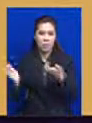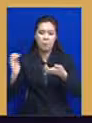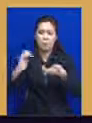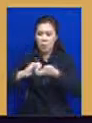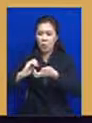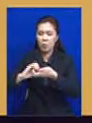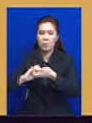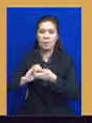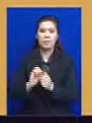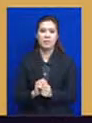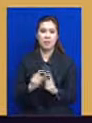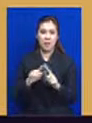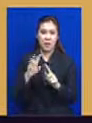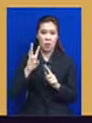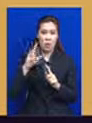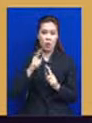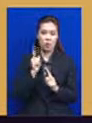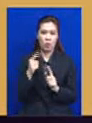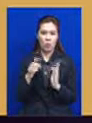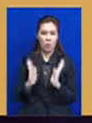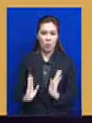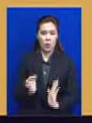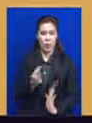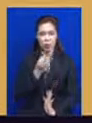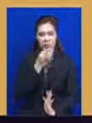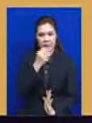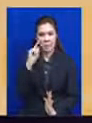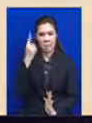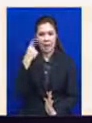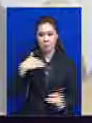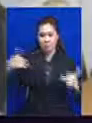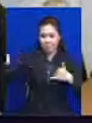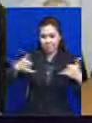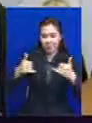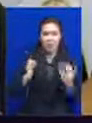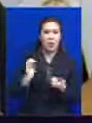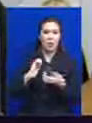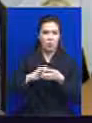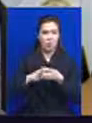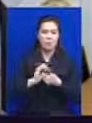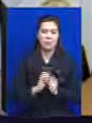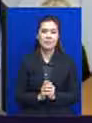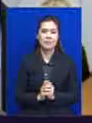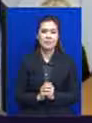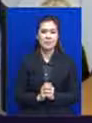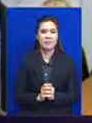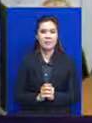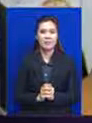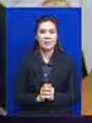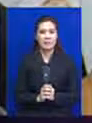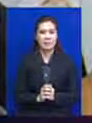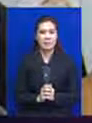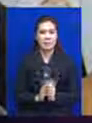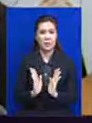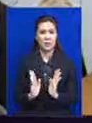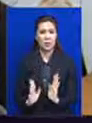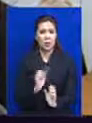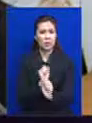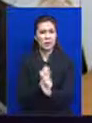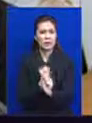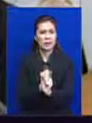และ 6. โอท็อปต้องสร้างขึ้นลูกใหม่โดยดึงคนรุ่นใหม่เข้ามาร่วม ฐานรากที่ผู้ประกอบการช่